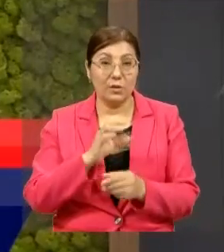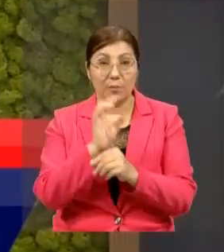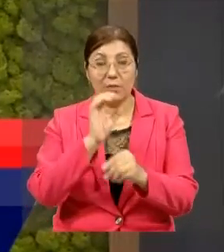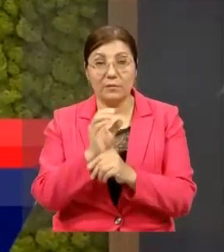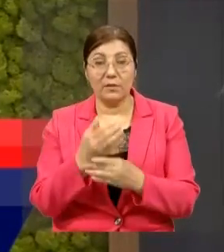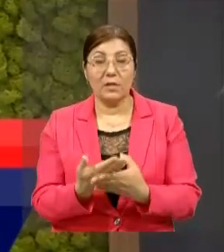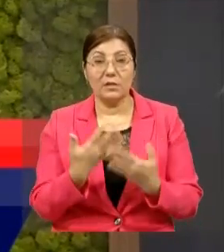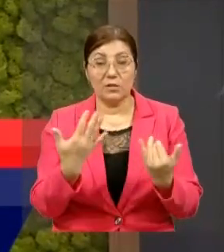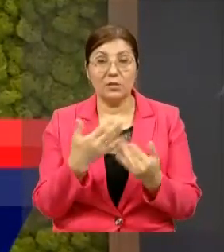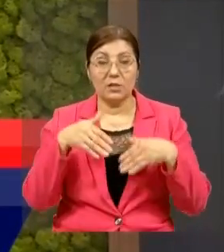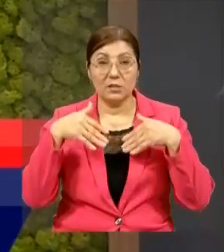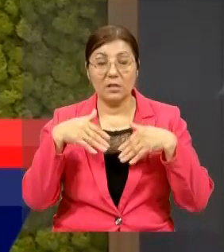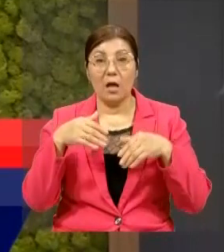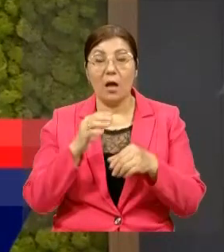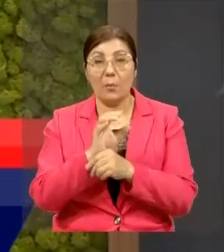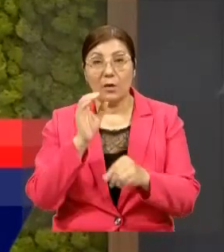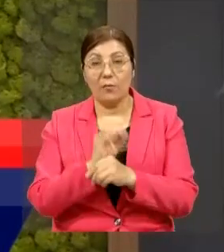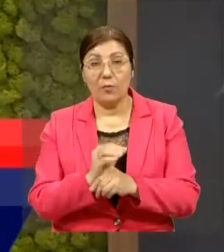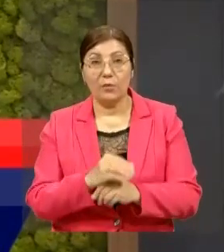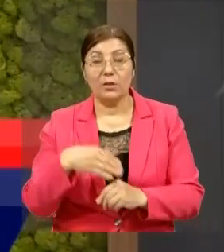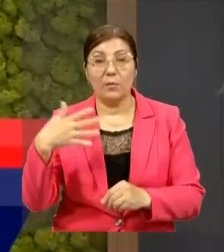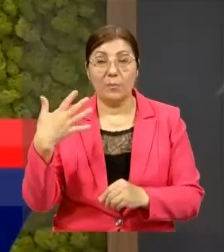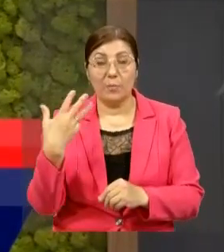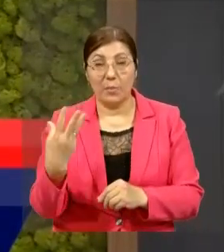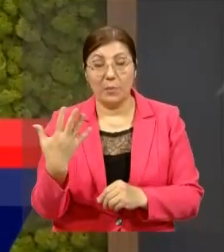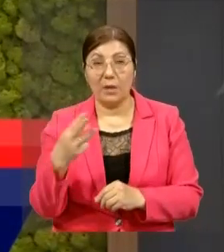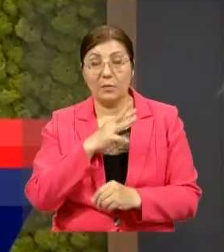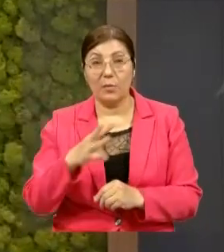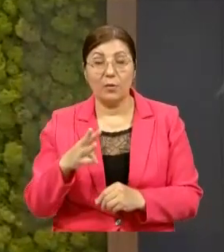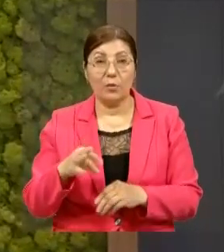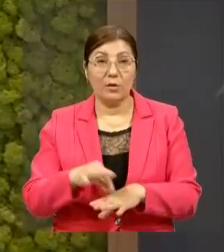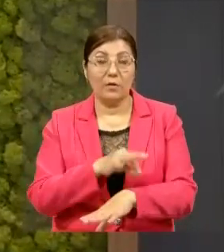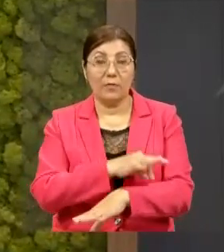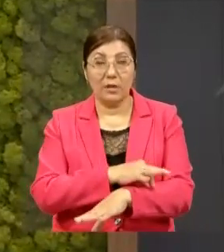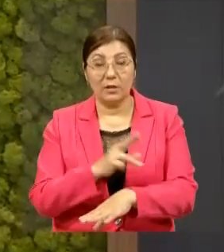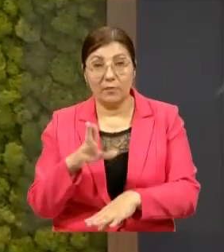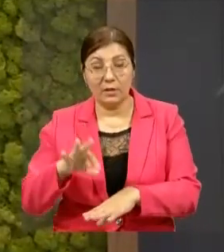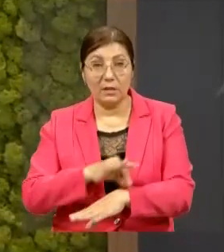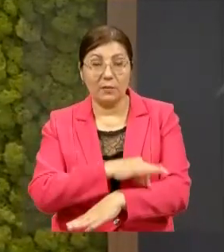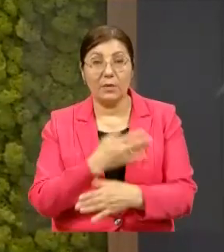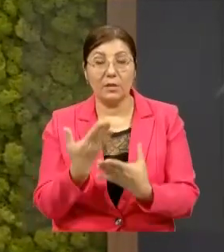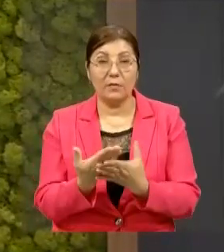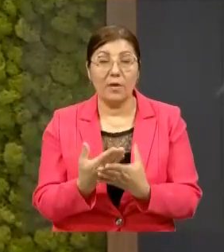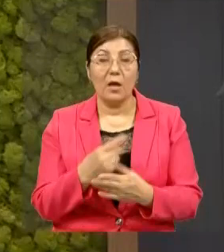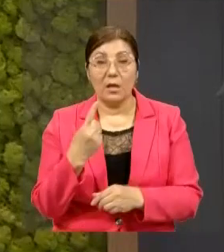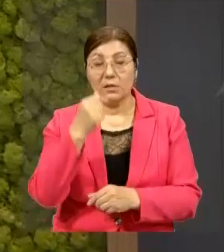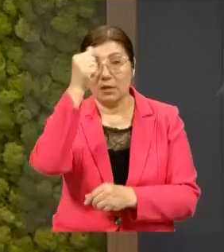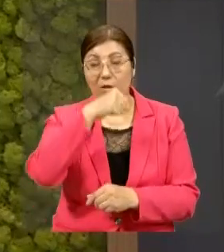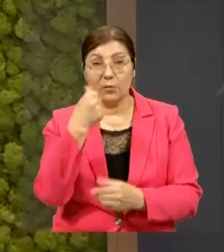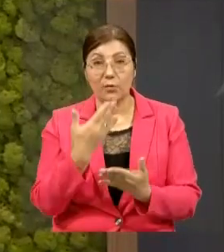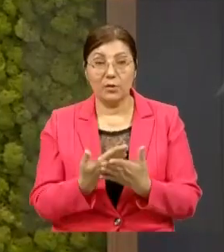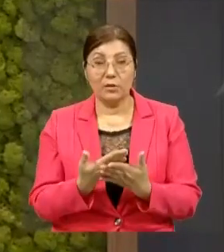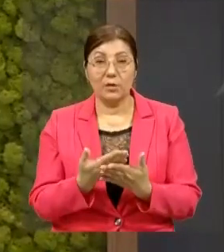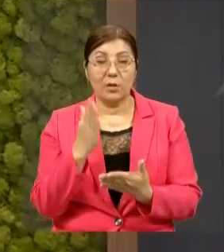год начали реализацию второго завода объём производства 4 млн квадрат метров там будут